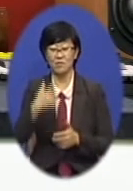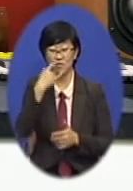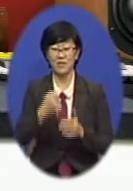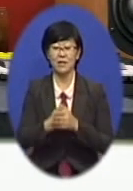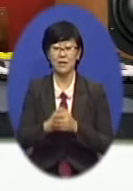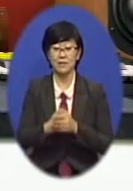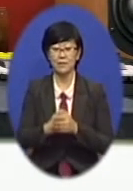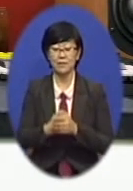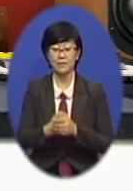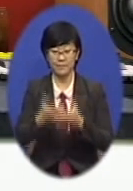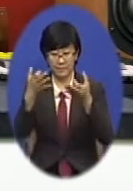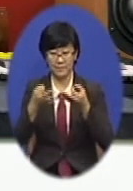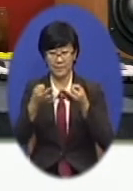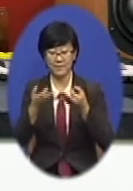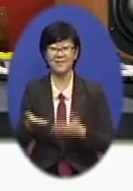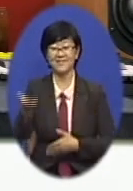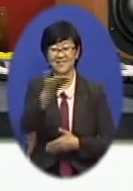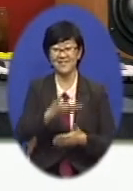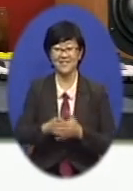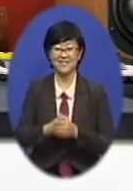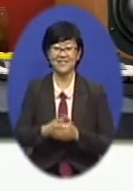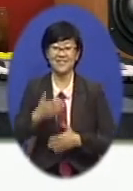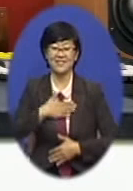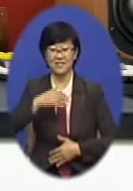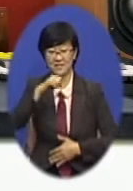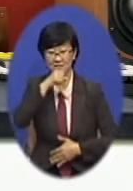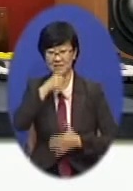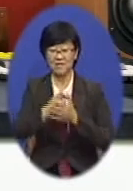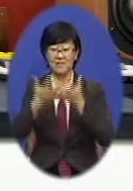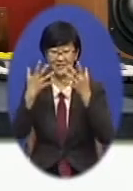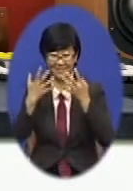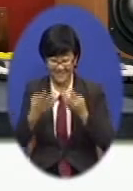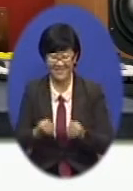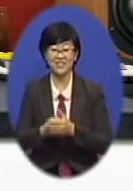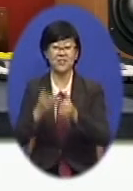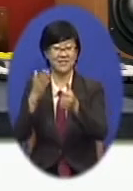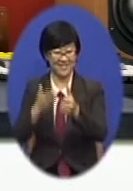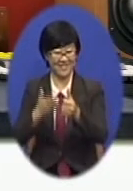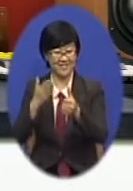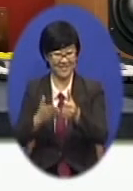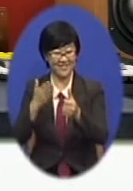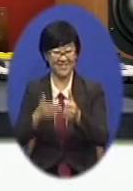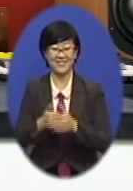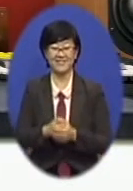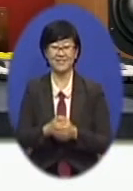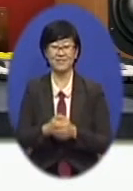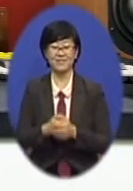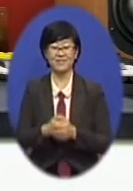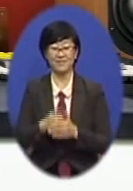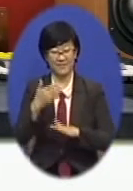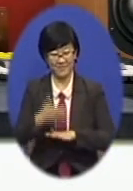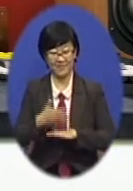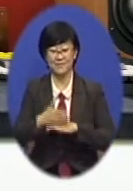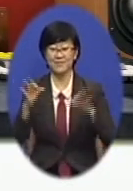어머니 어쨌든 시청자 네. 여러분들께 제가 점수 네. 많이 드리라고 다시 네. 한번 부탁드릴 테니까요. 예, 예, 예.